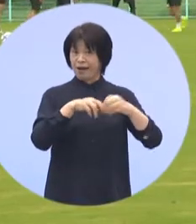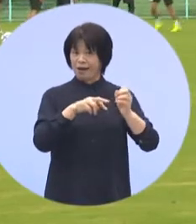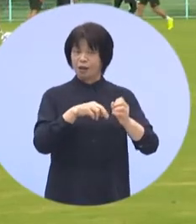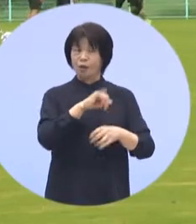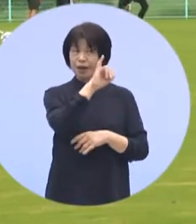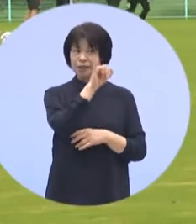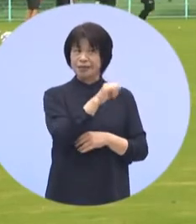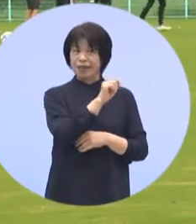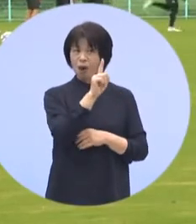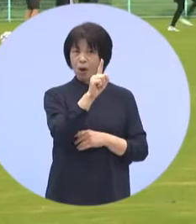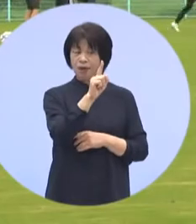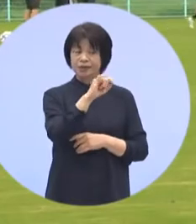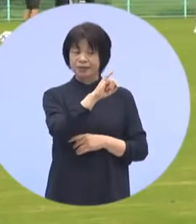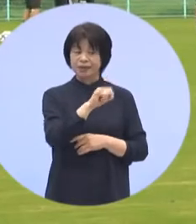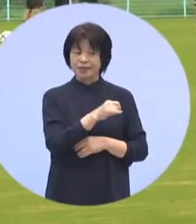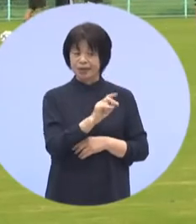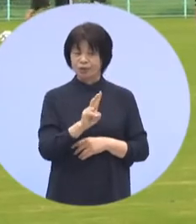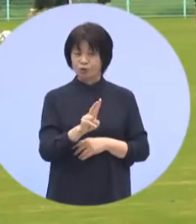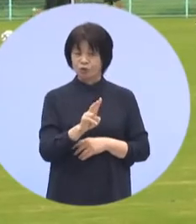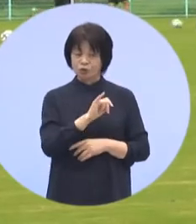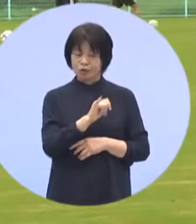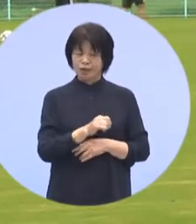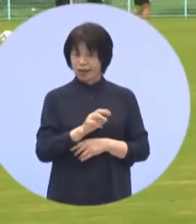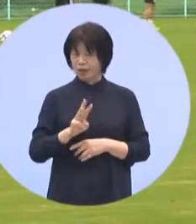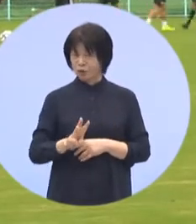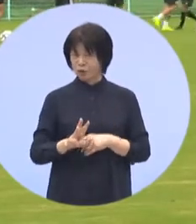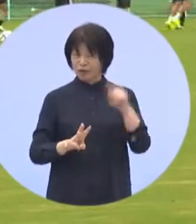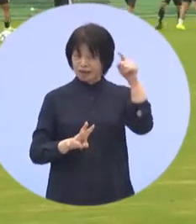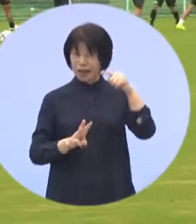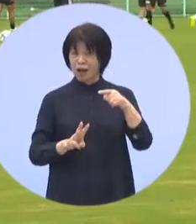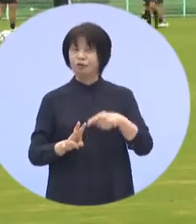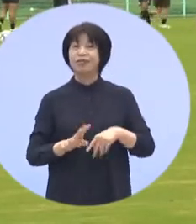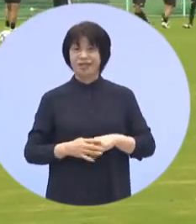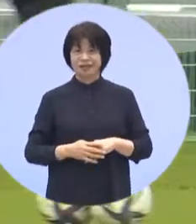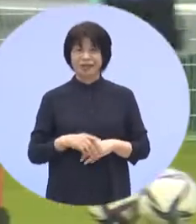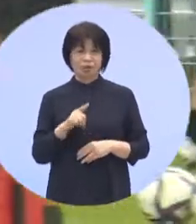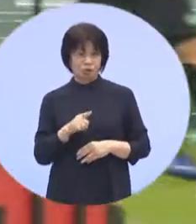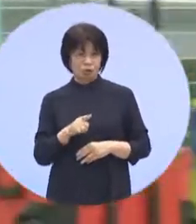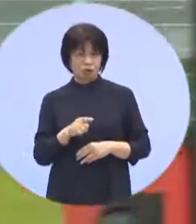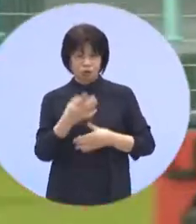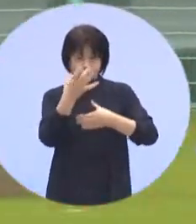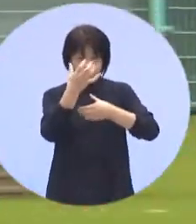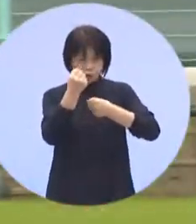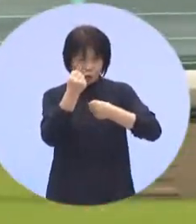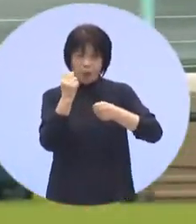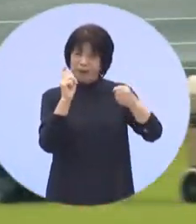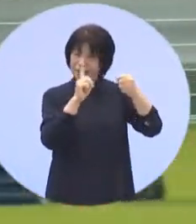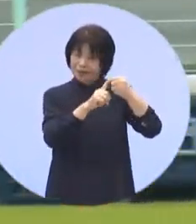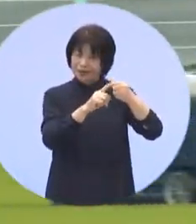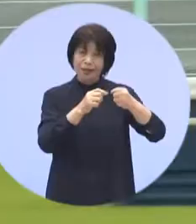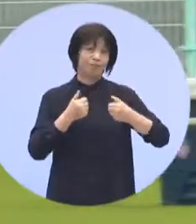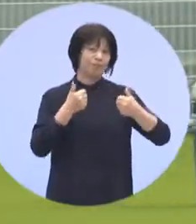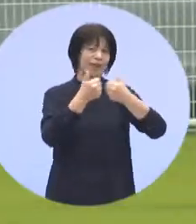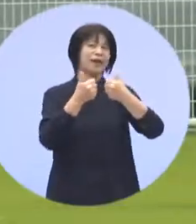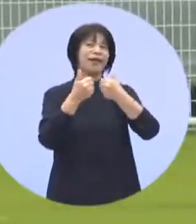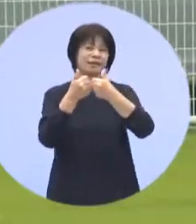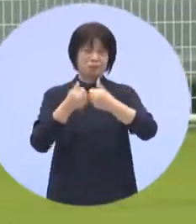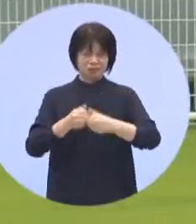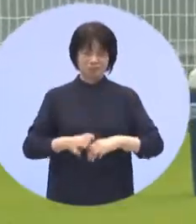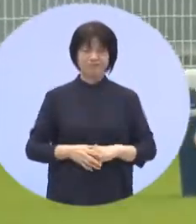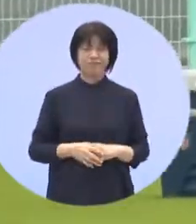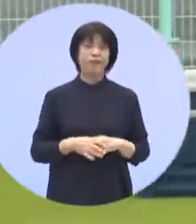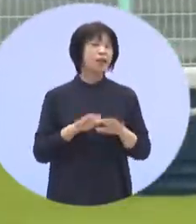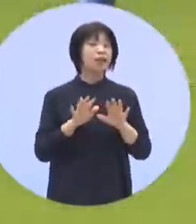まずやっぱり残りの半分の試合で優勝を目指して戦っていくっていうのと、今 FC 岐阜は J リーグ